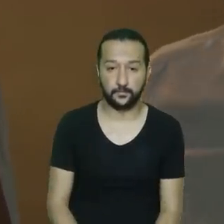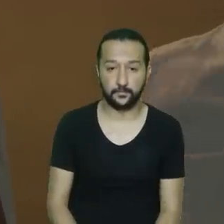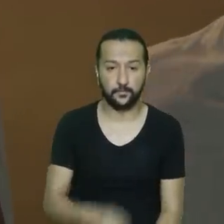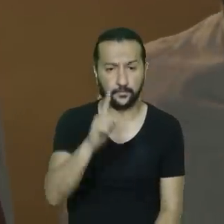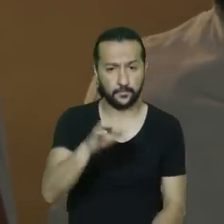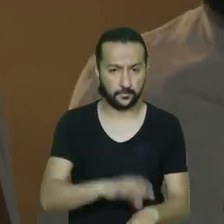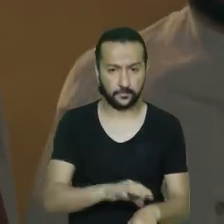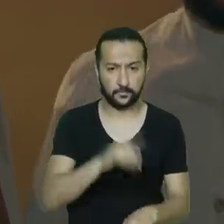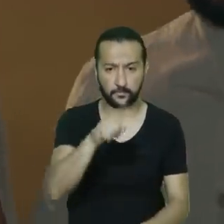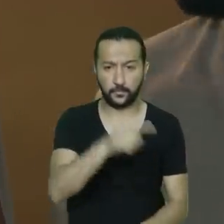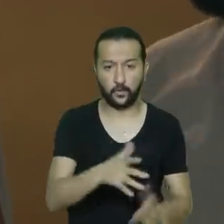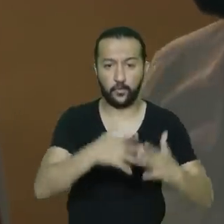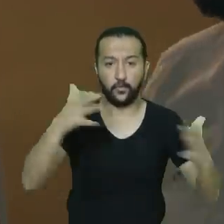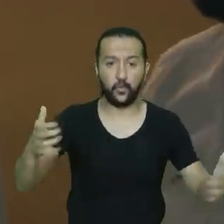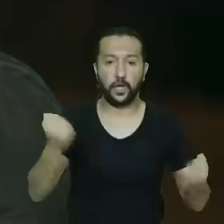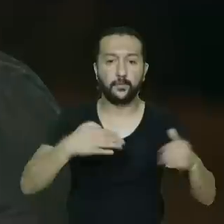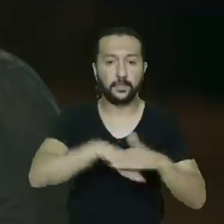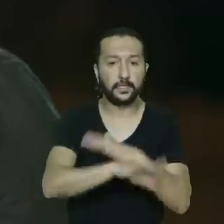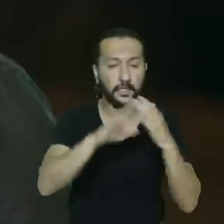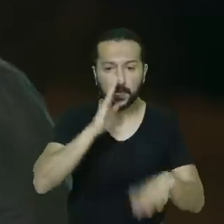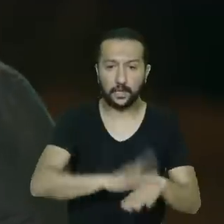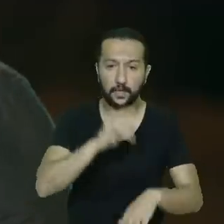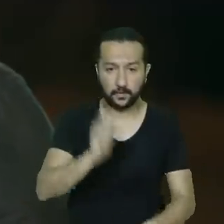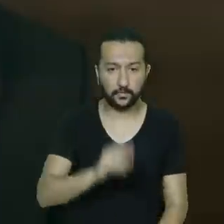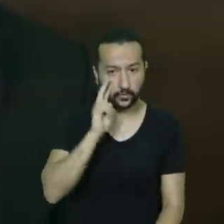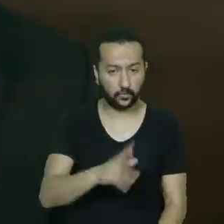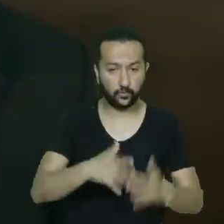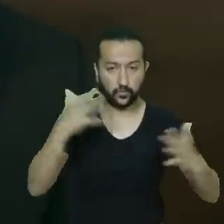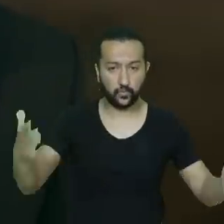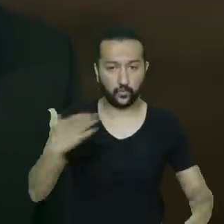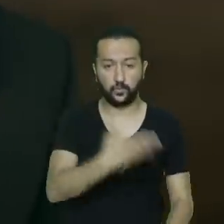Bir dakika gelen. Gocu arabayı nasıl saklayacağız biz Gölen? Gocu mu?